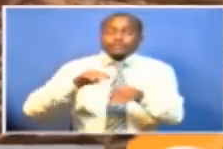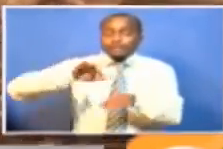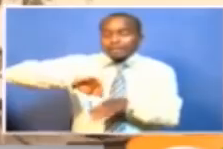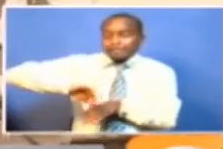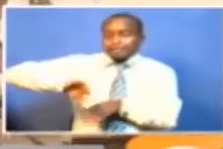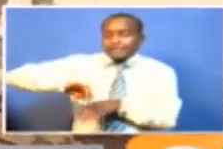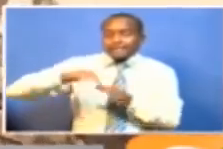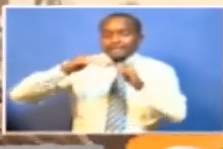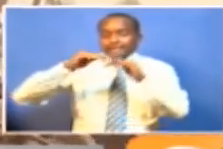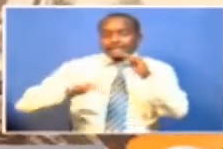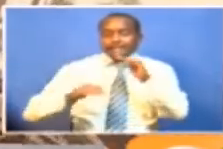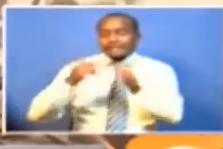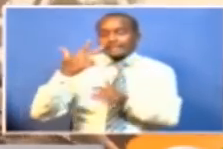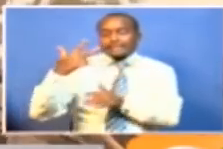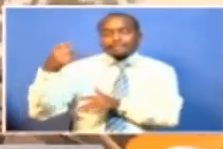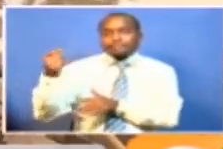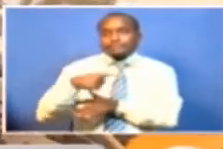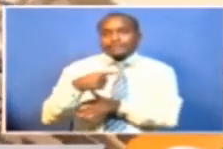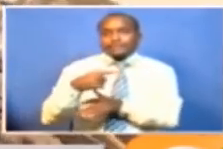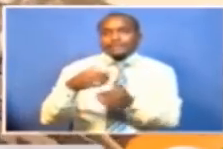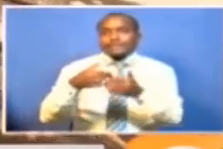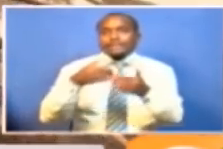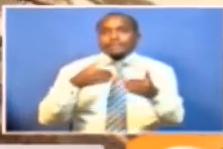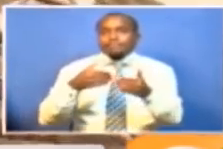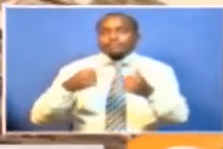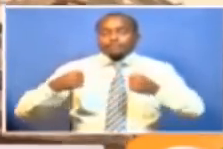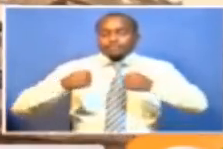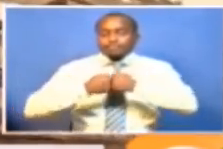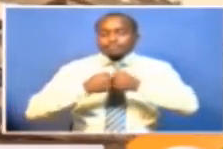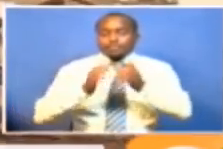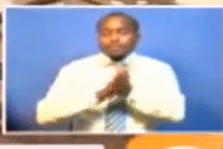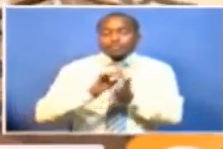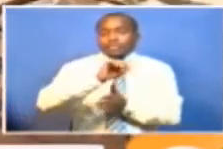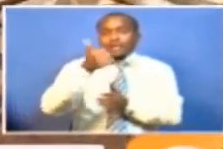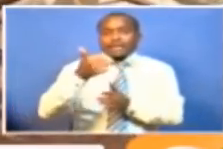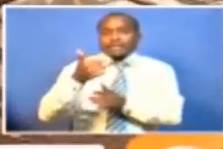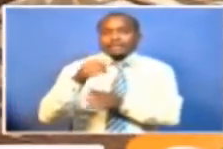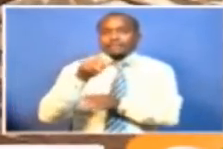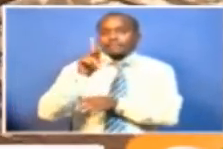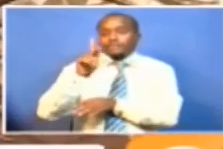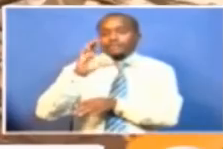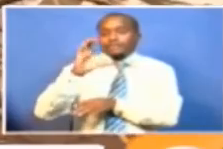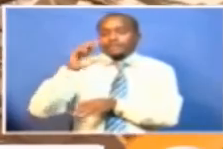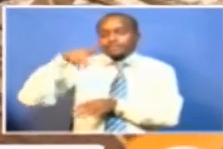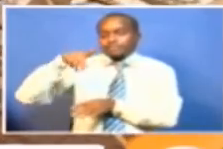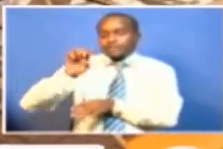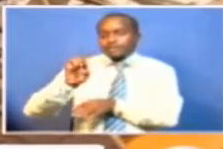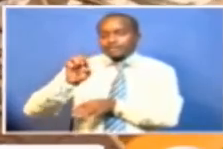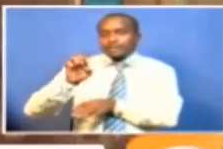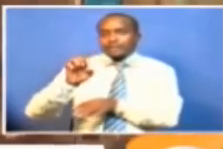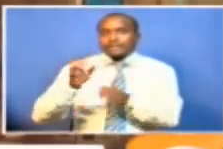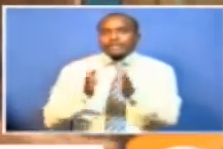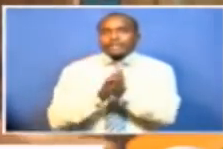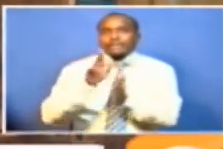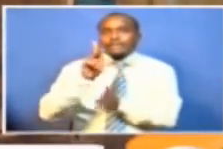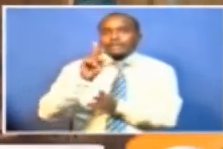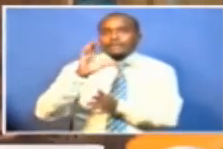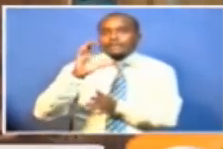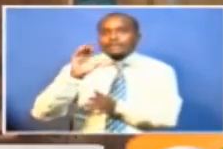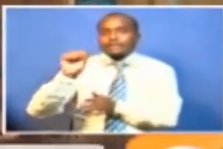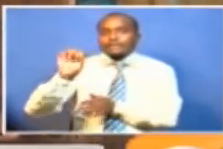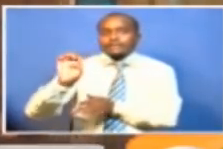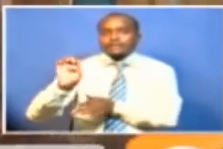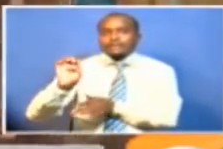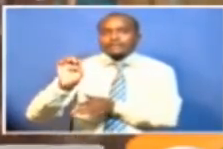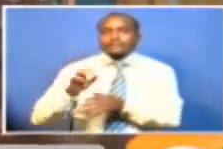3 kabla ya kuungana na wengine nchini kufanya mitihani yao ya kitaifa ya KCPE na